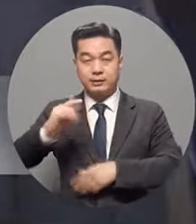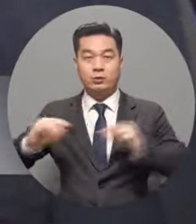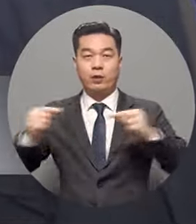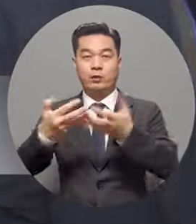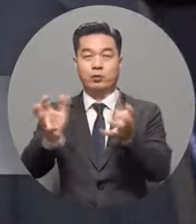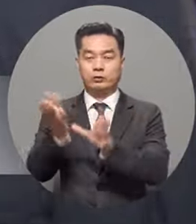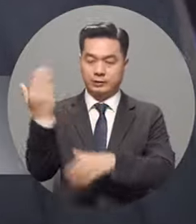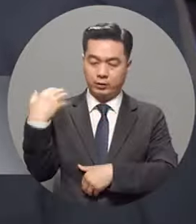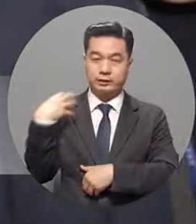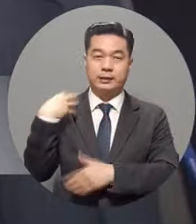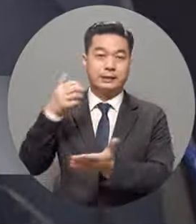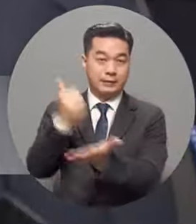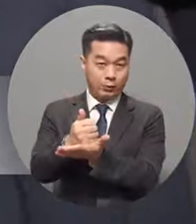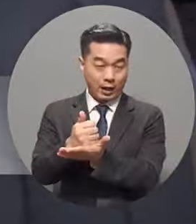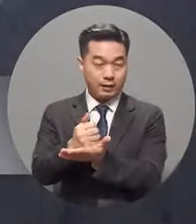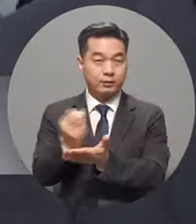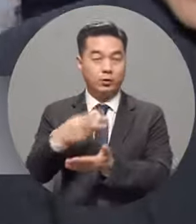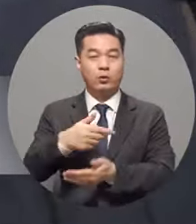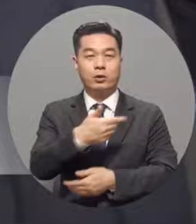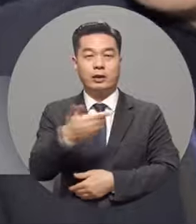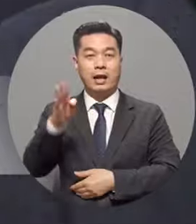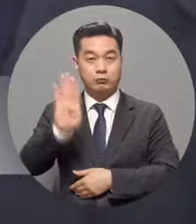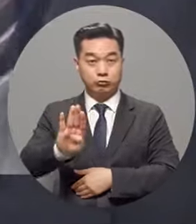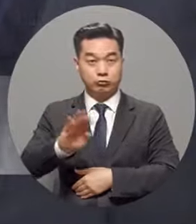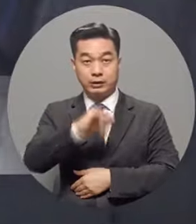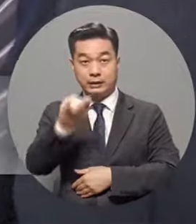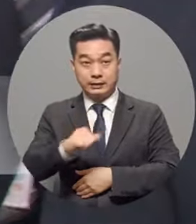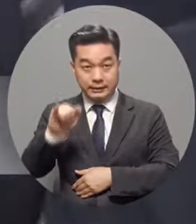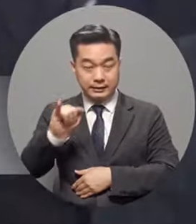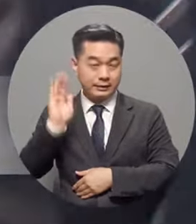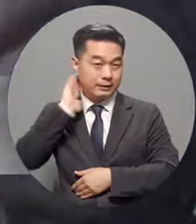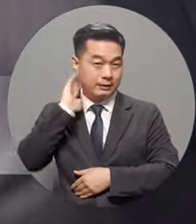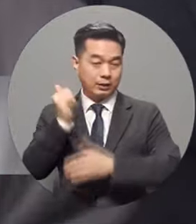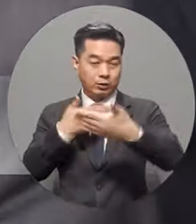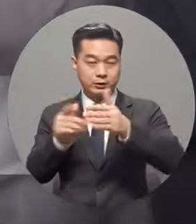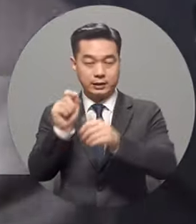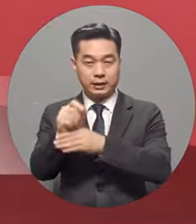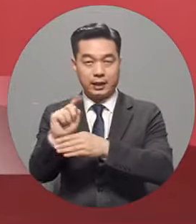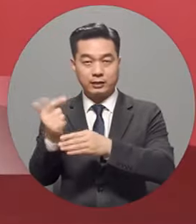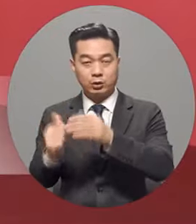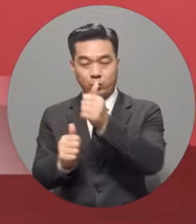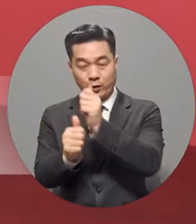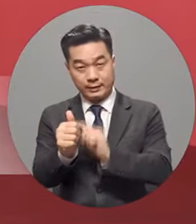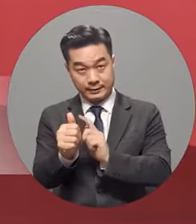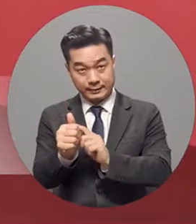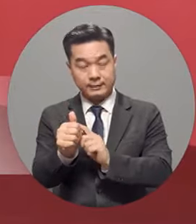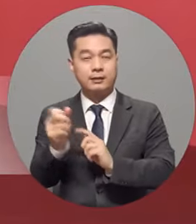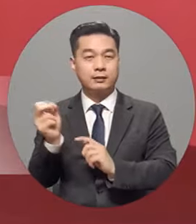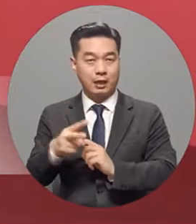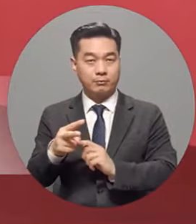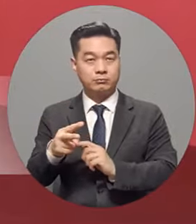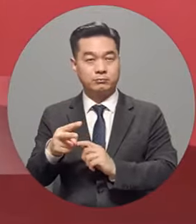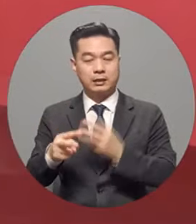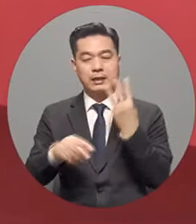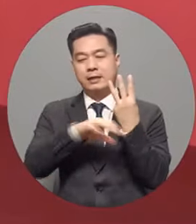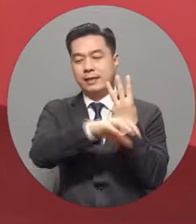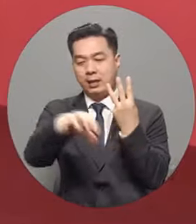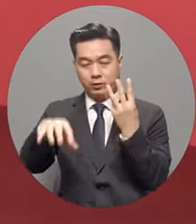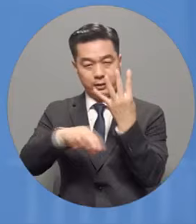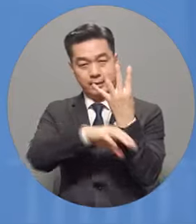장관과 강북의 박진웅 전 대통령실 행정관 등 수도권 4곳이 전략 공천으로